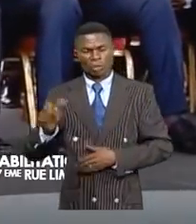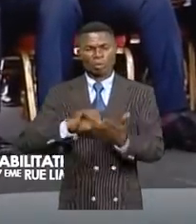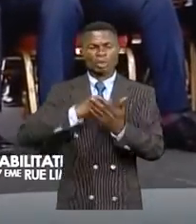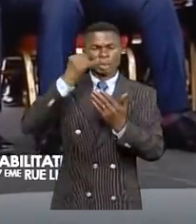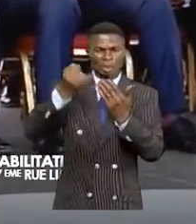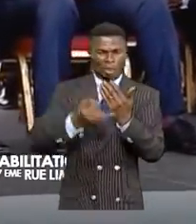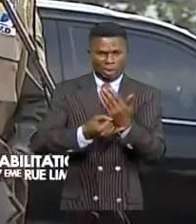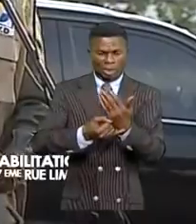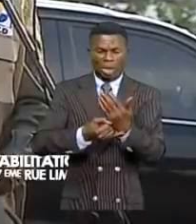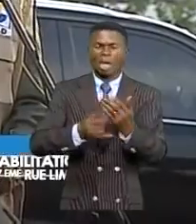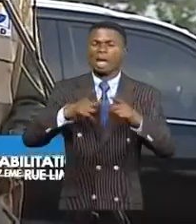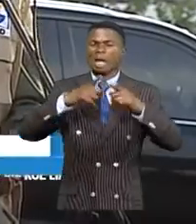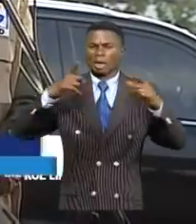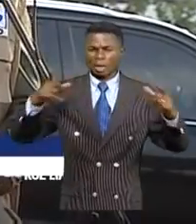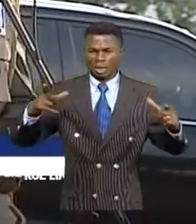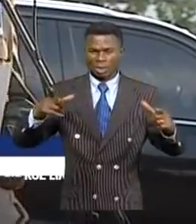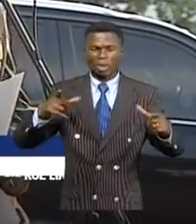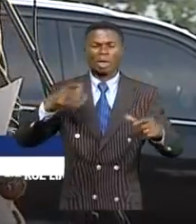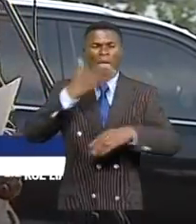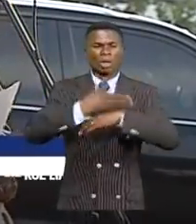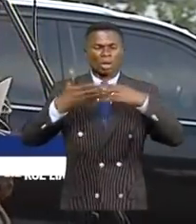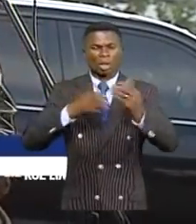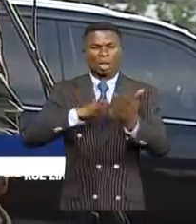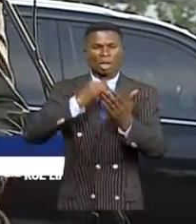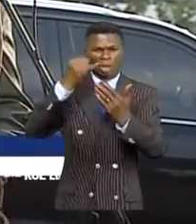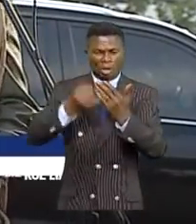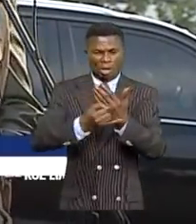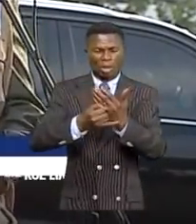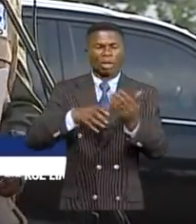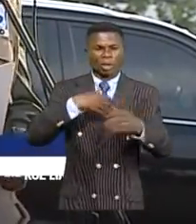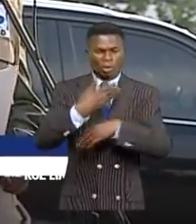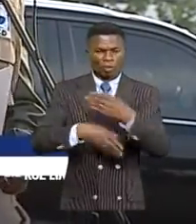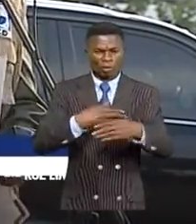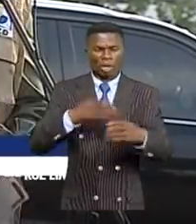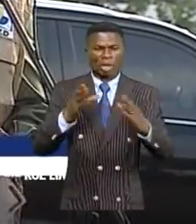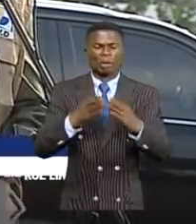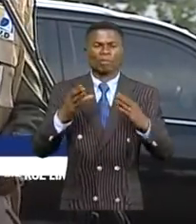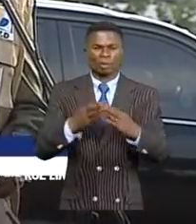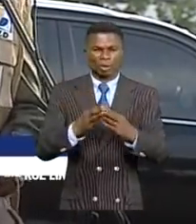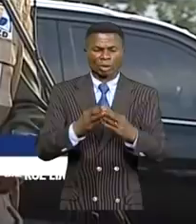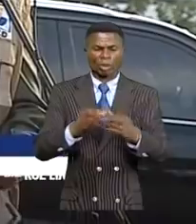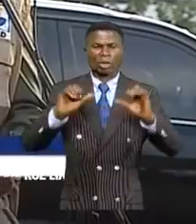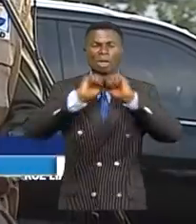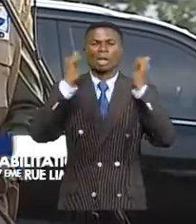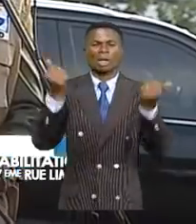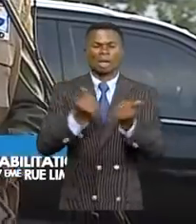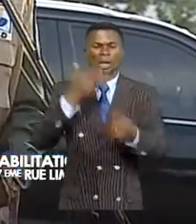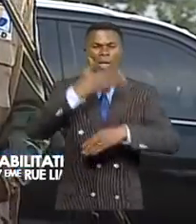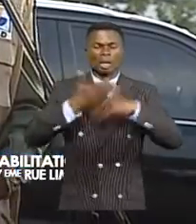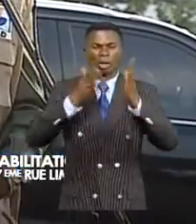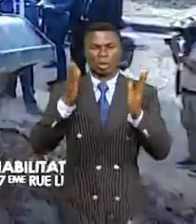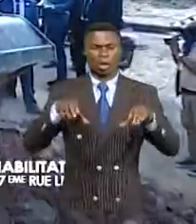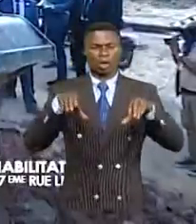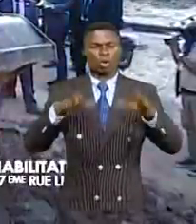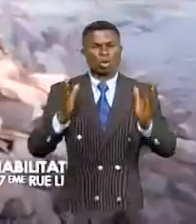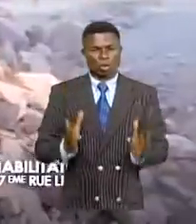projet jumeau à moderne construction. C'est un projet que nous allons réaliser avec l'association des bâtisseurs